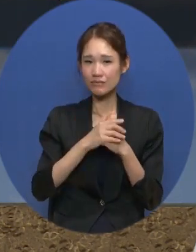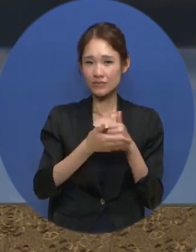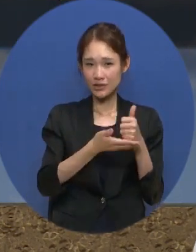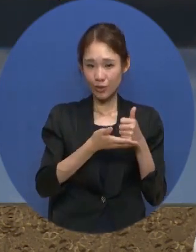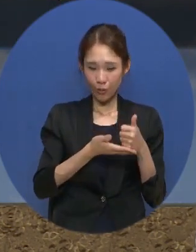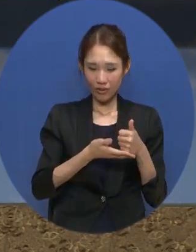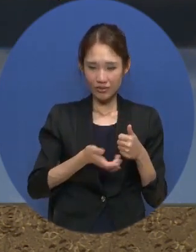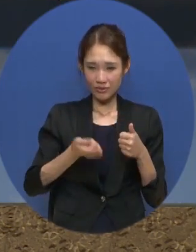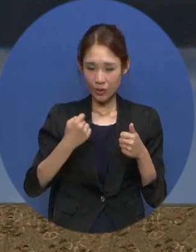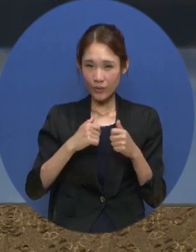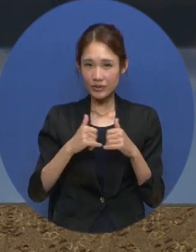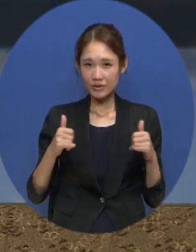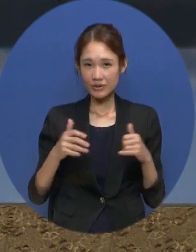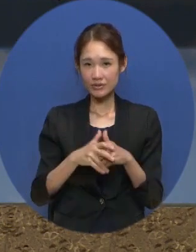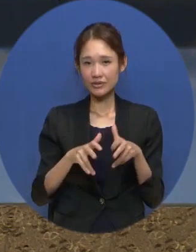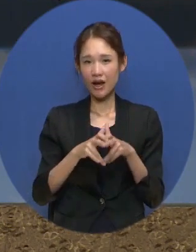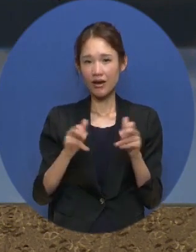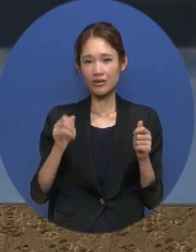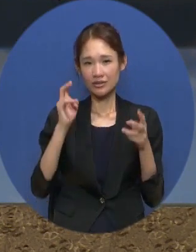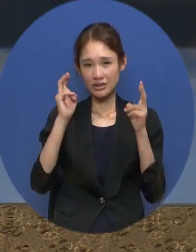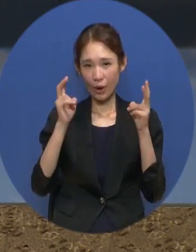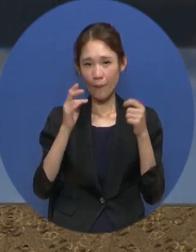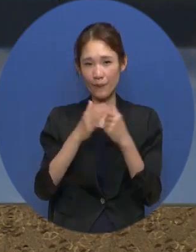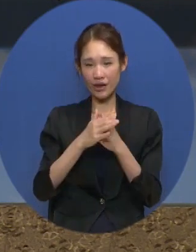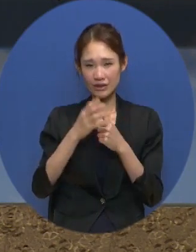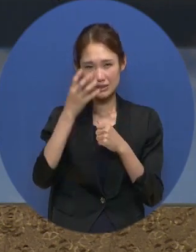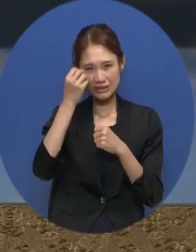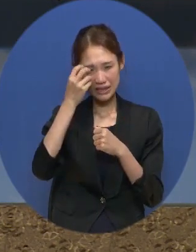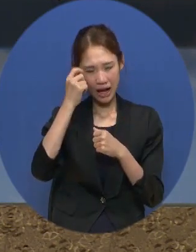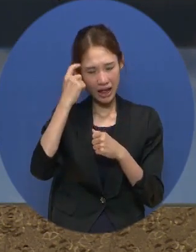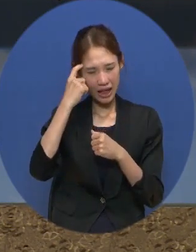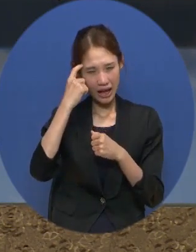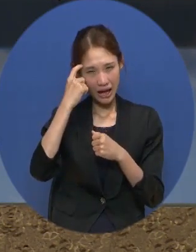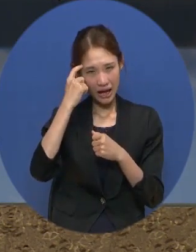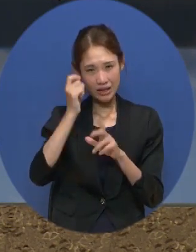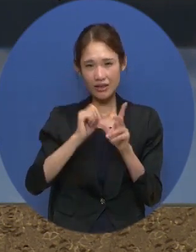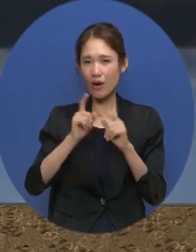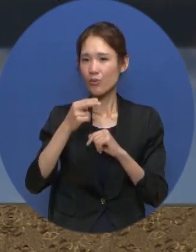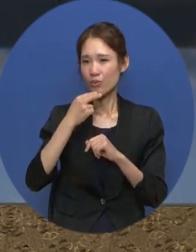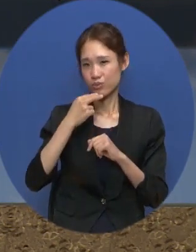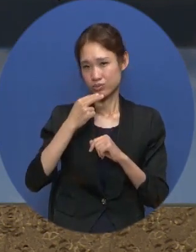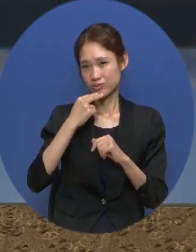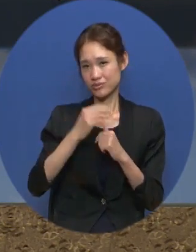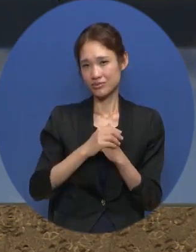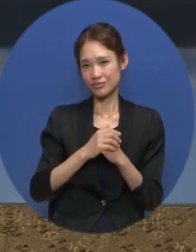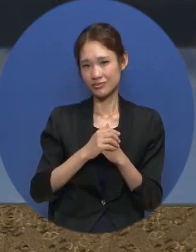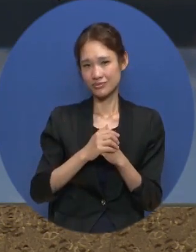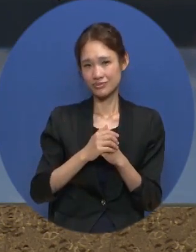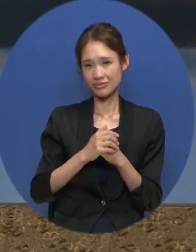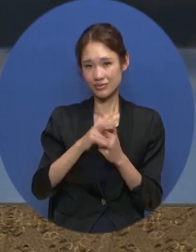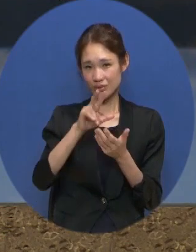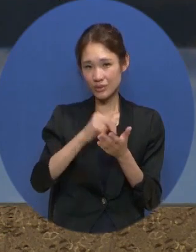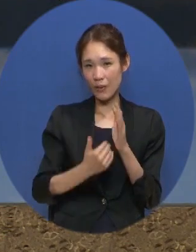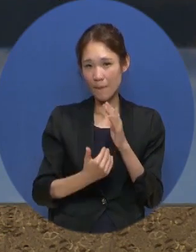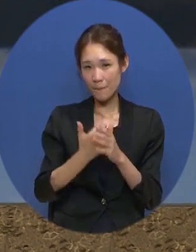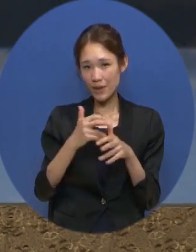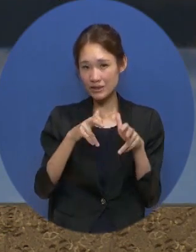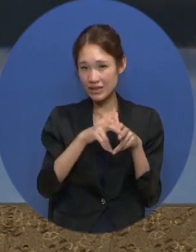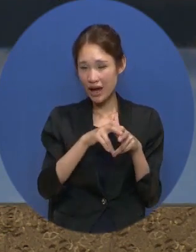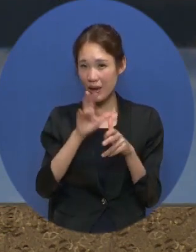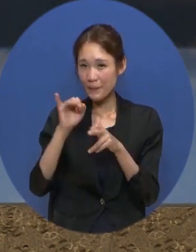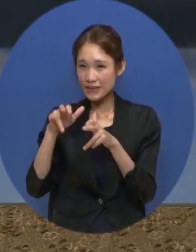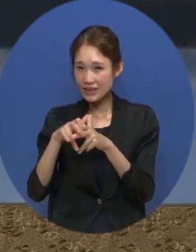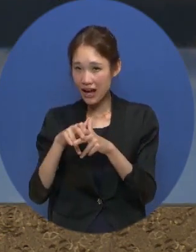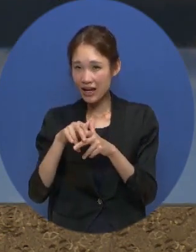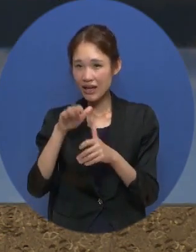클라이언트도 뭐 장애인 기업이라서 뭐 이렇게 이상하게 보거나 그런 경우도 한 번도 없었어요. 그러니까 문제는 장애냐